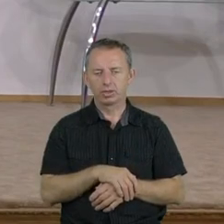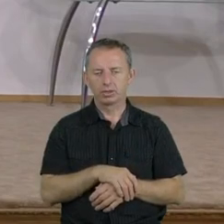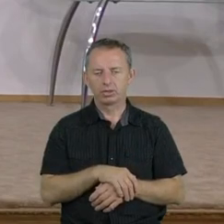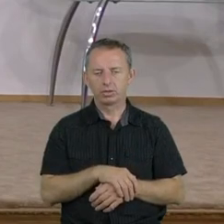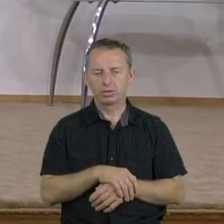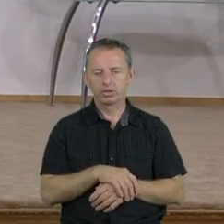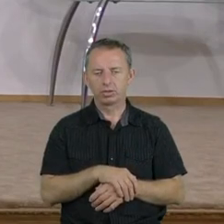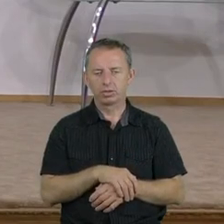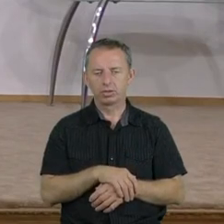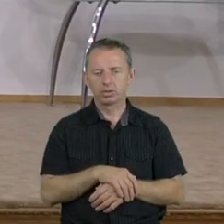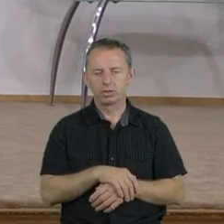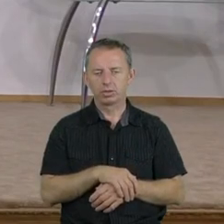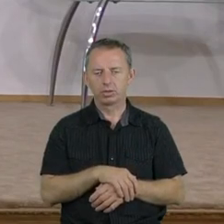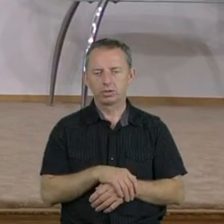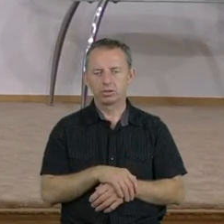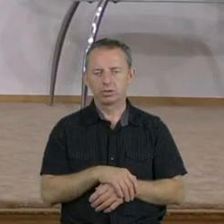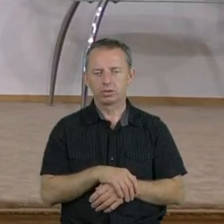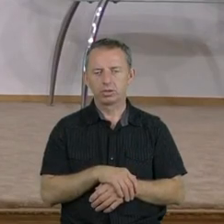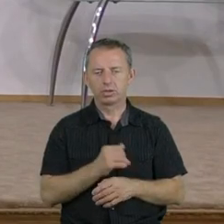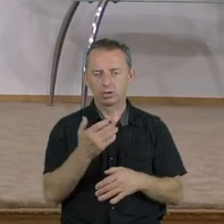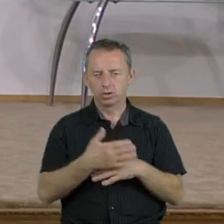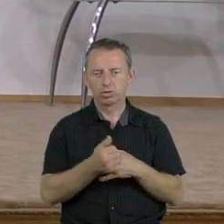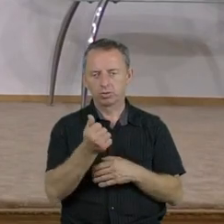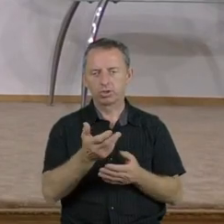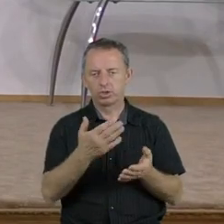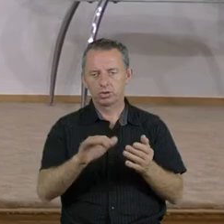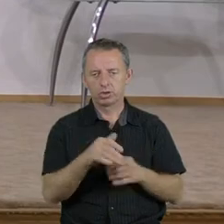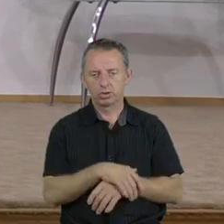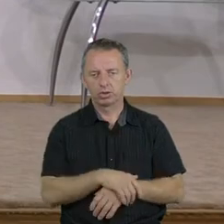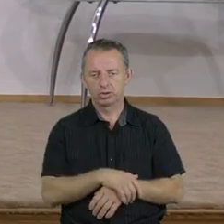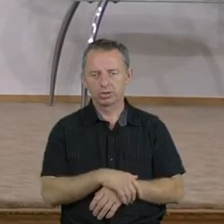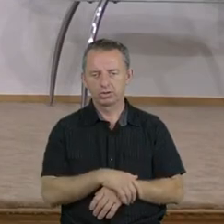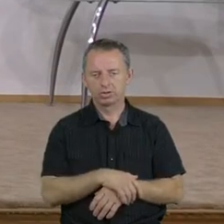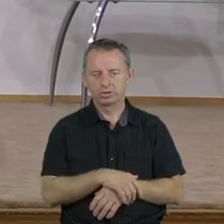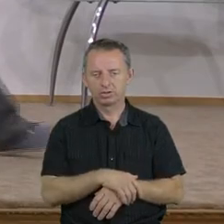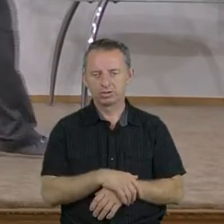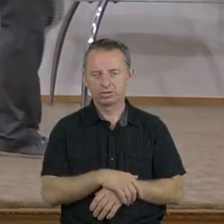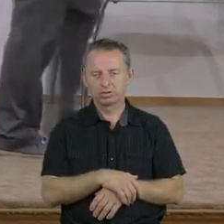To jest koniec części drugiej, części pierwszej.